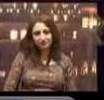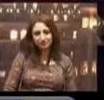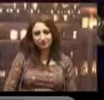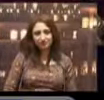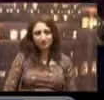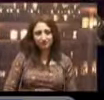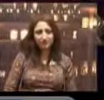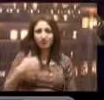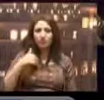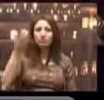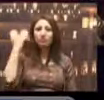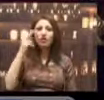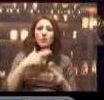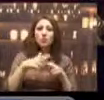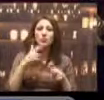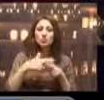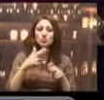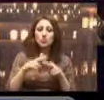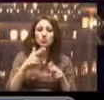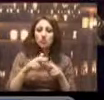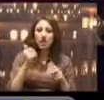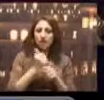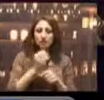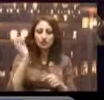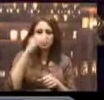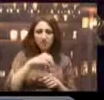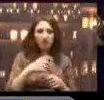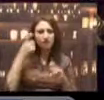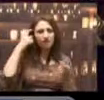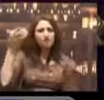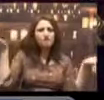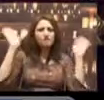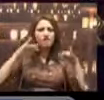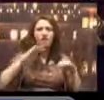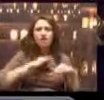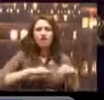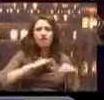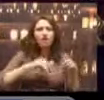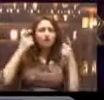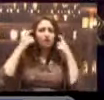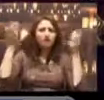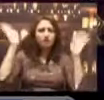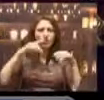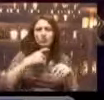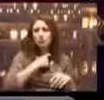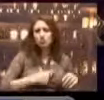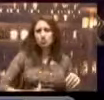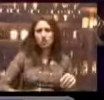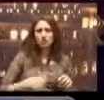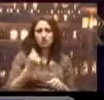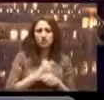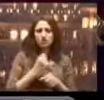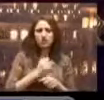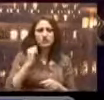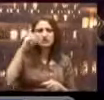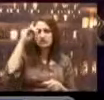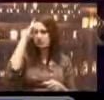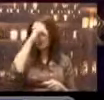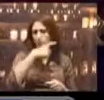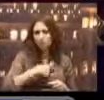اثناء ما بعمل المسلسل كان ضغط شديد جدا جدا جدا، والشخصيه كانت مركبه جدا